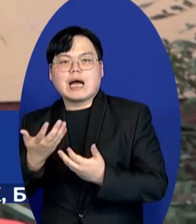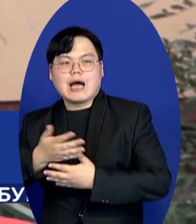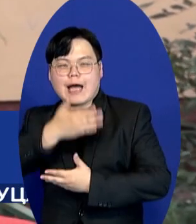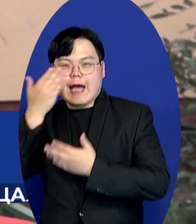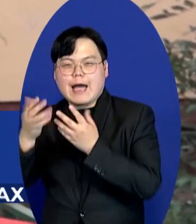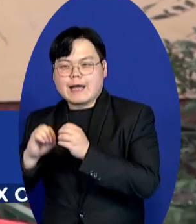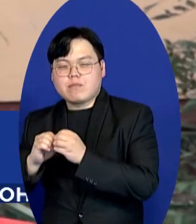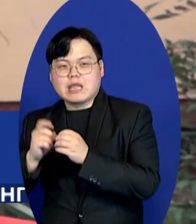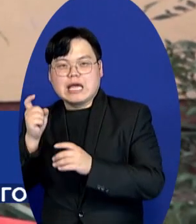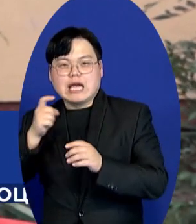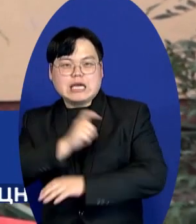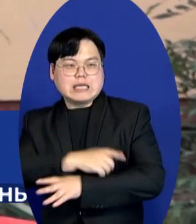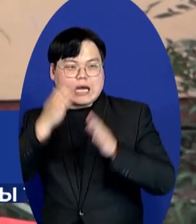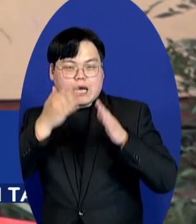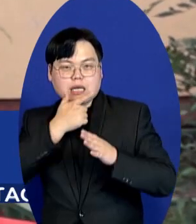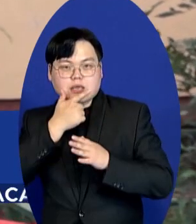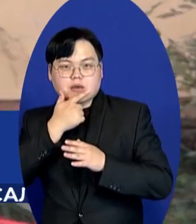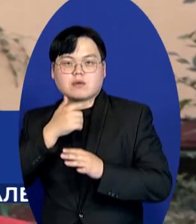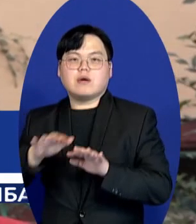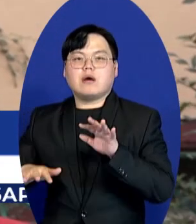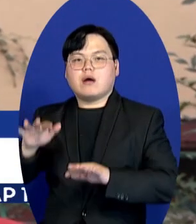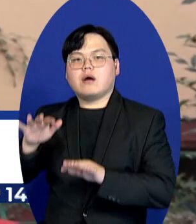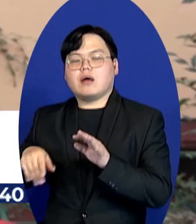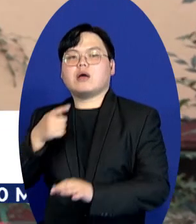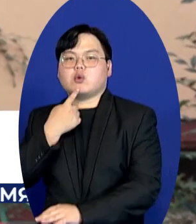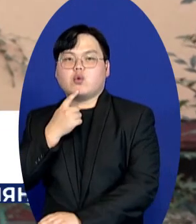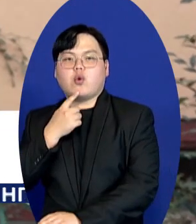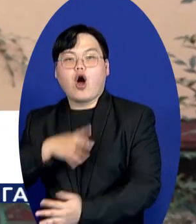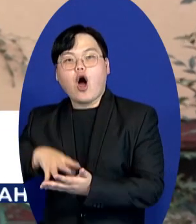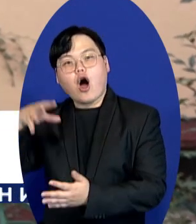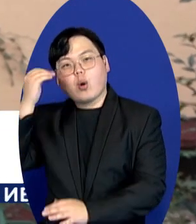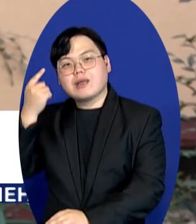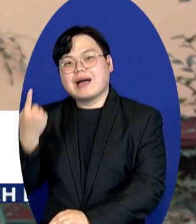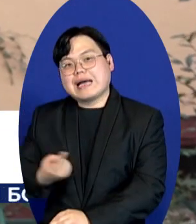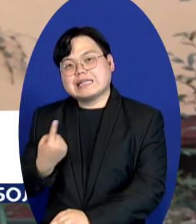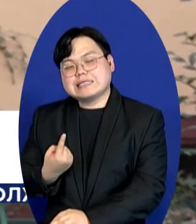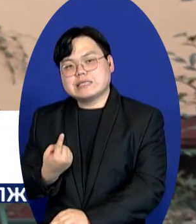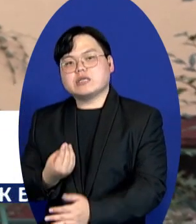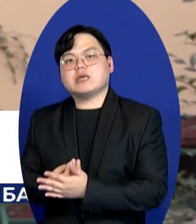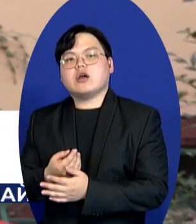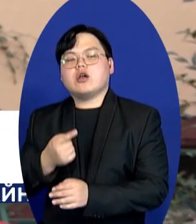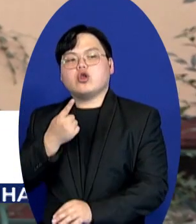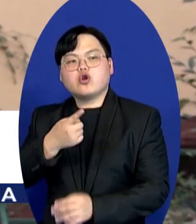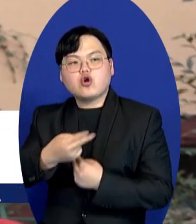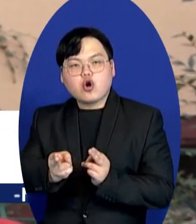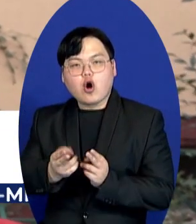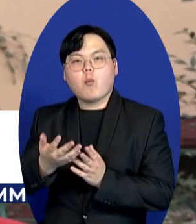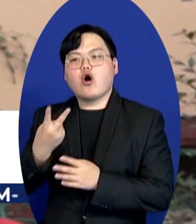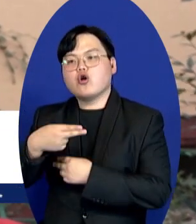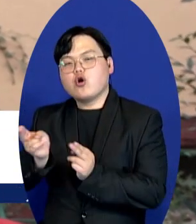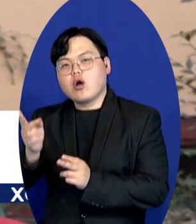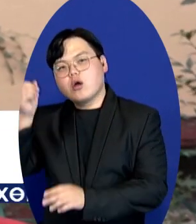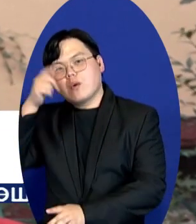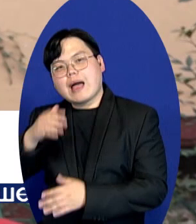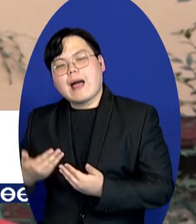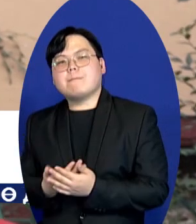бас ингээд бас орхитод байх талууд бас гардаг л да. Оюутан хүүхэд ингээд ганцаараа ингээд ганц өрөө юм 2 өрөө байр түрээслээд амьдрах юм бол ер нь хэцүү юм